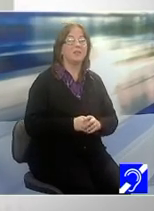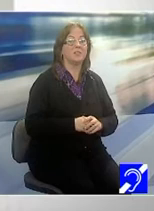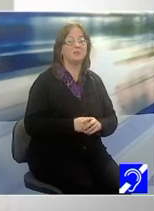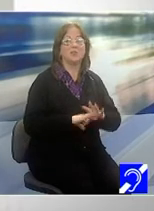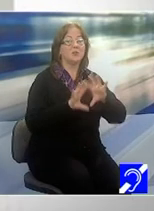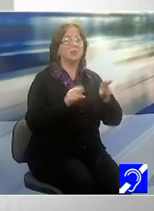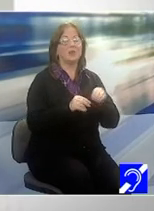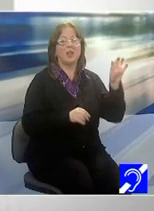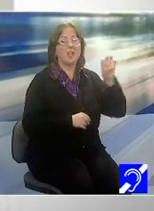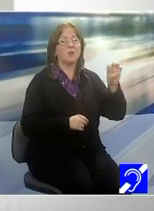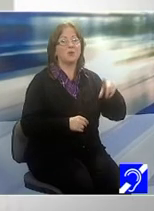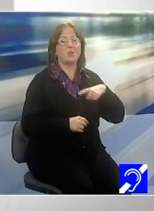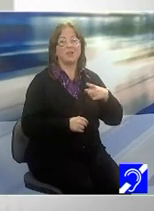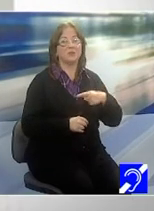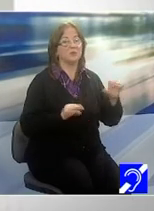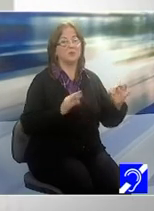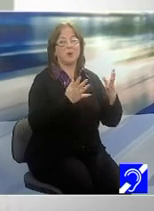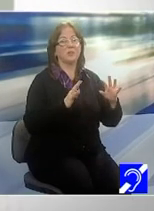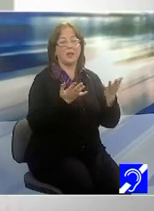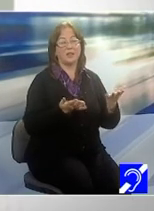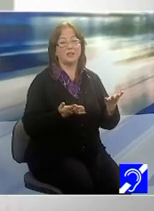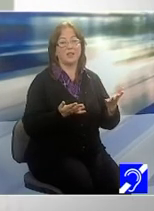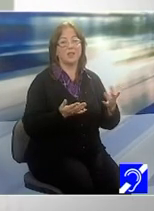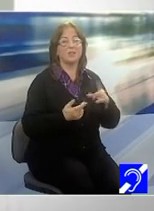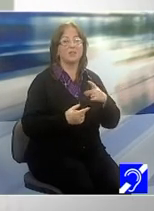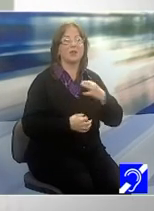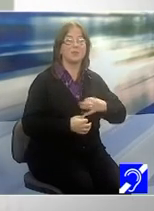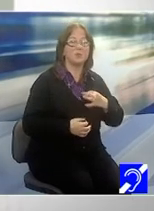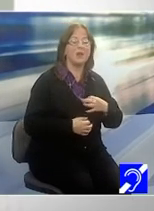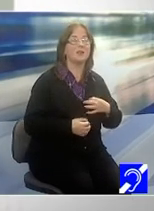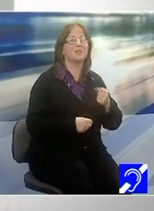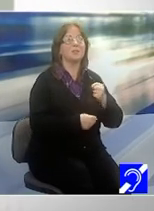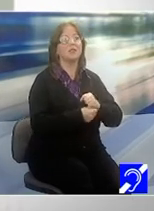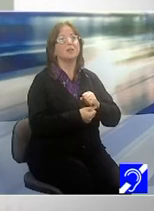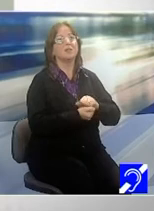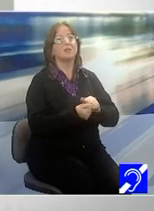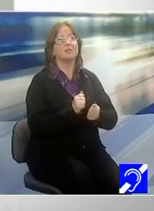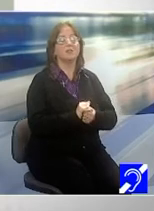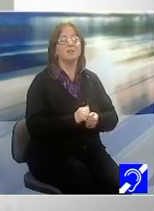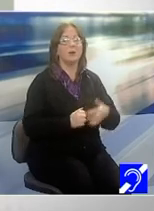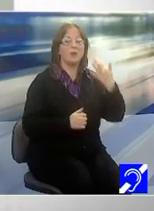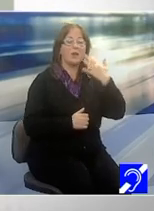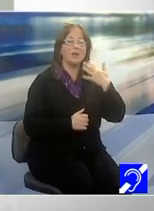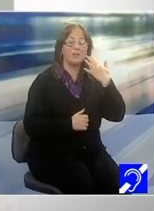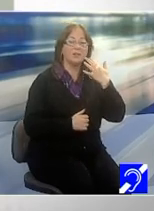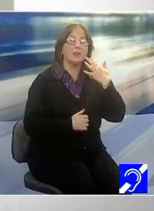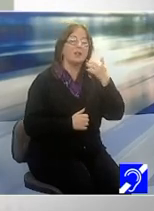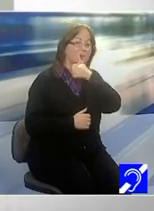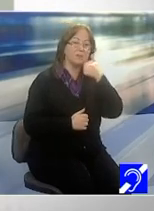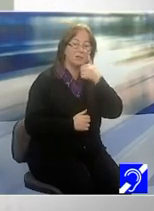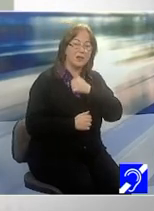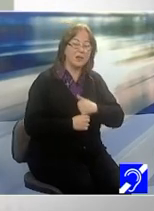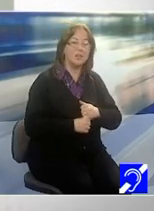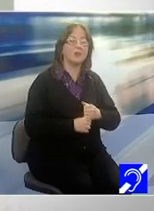da? Când li se taie bursele, e fermieri în stradă atunci când se iau măsuri. Deci în România, apropo